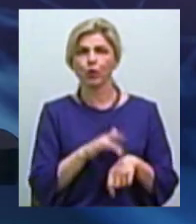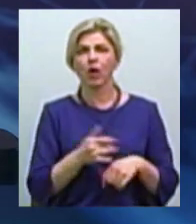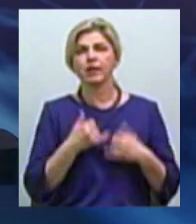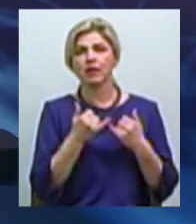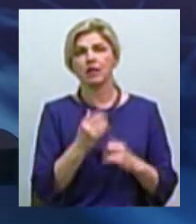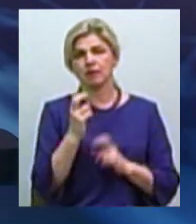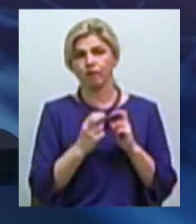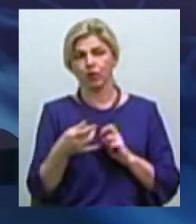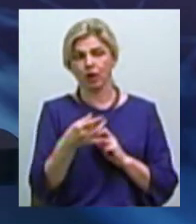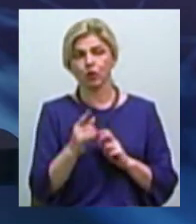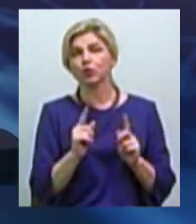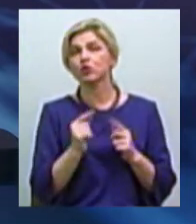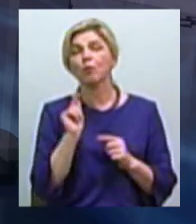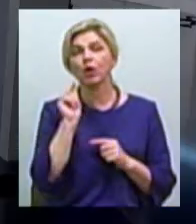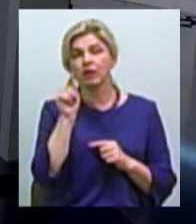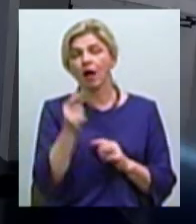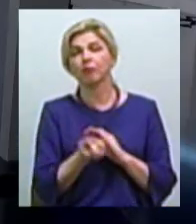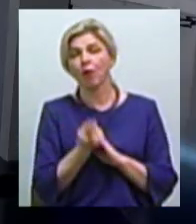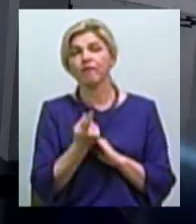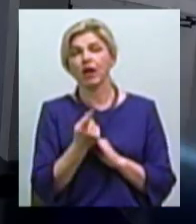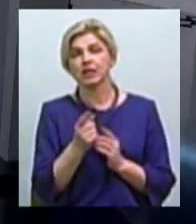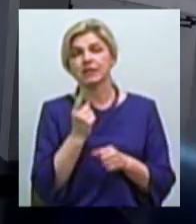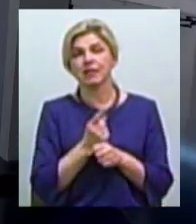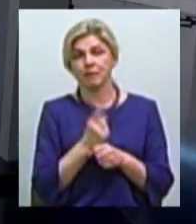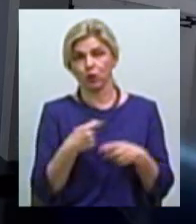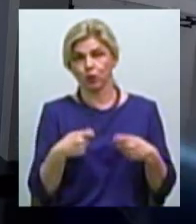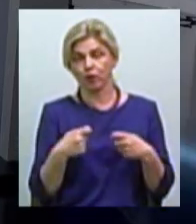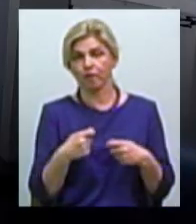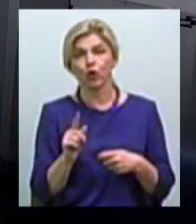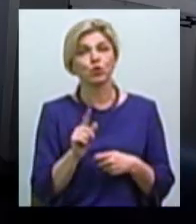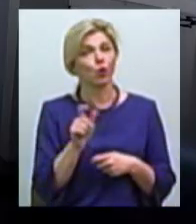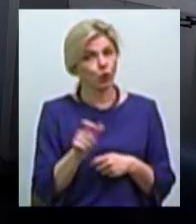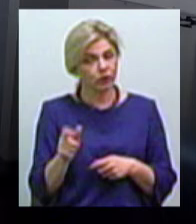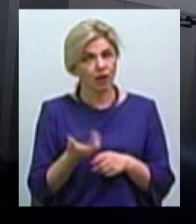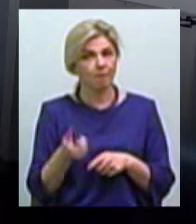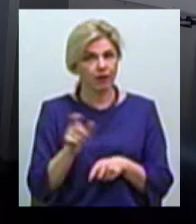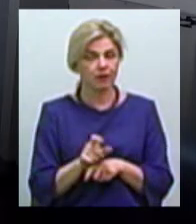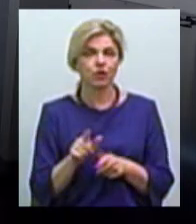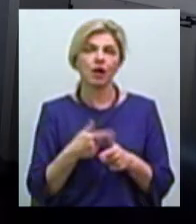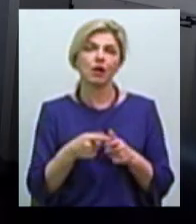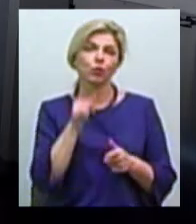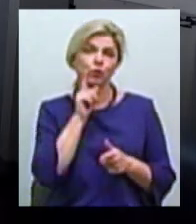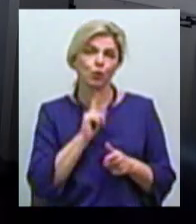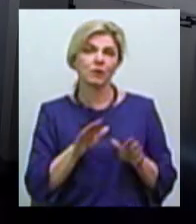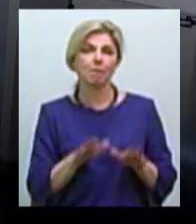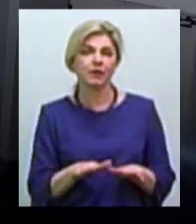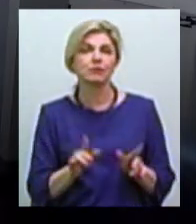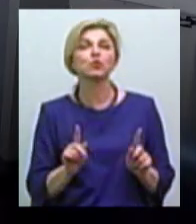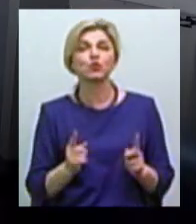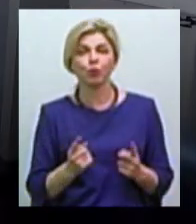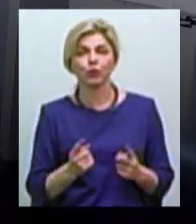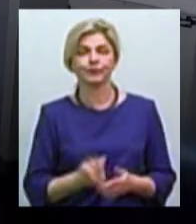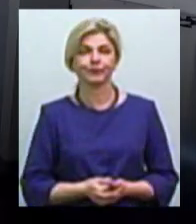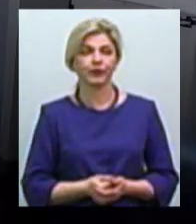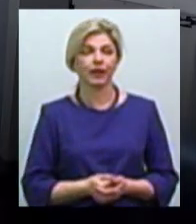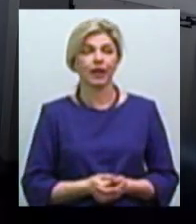району? І чому саме там виникає стихійна торгівля? Тому що людей більше чи зручніше місце? Чому? Стихійна